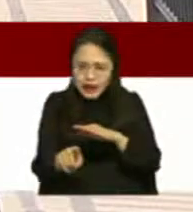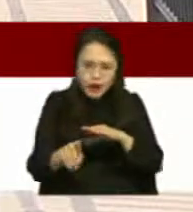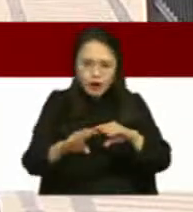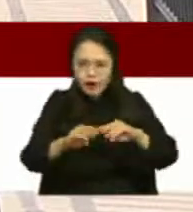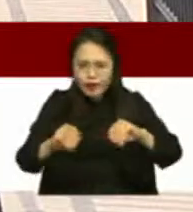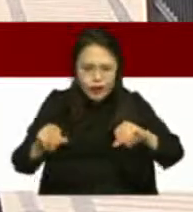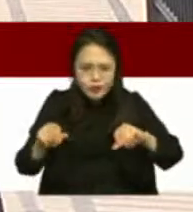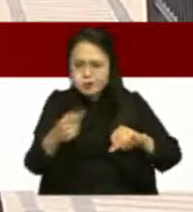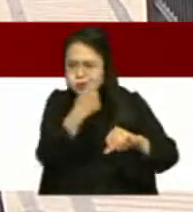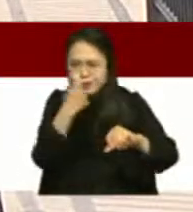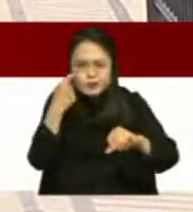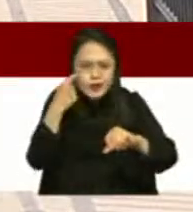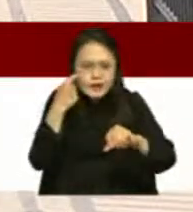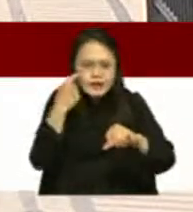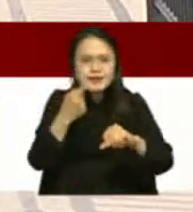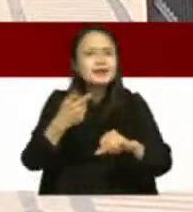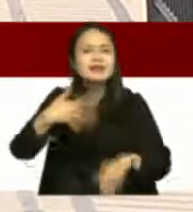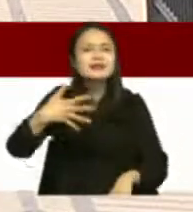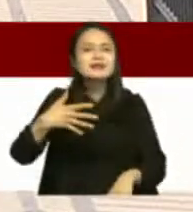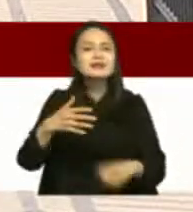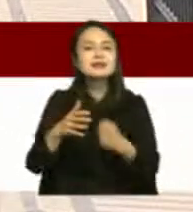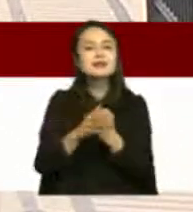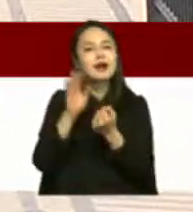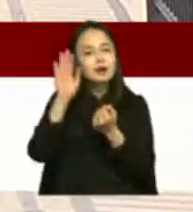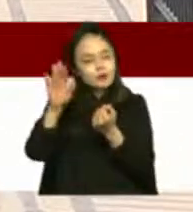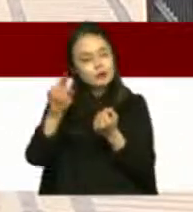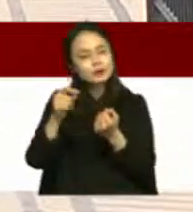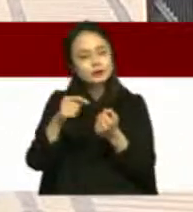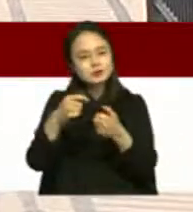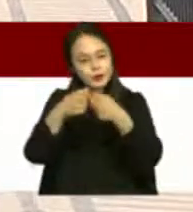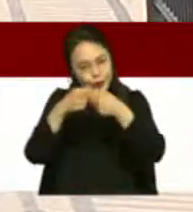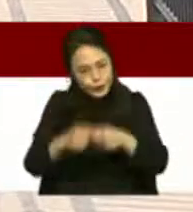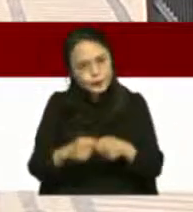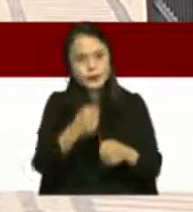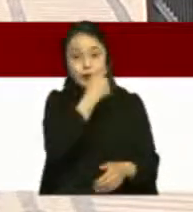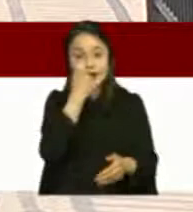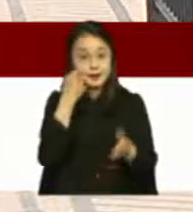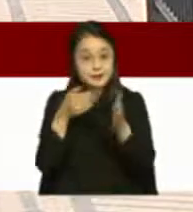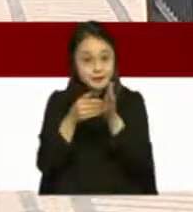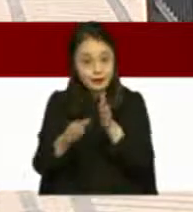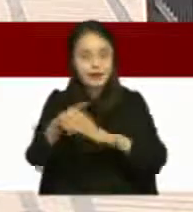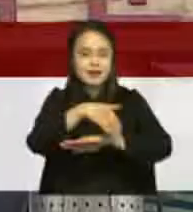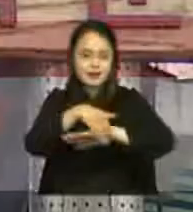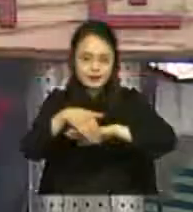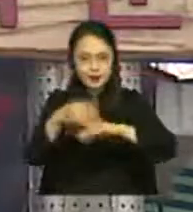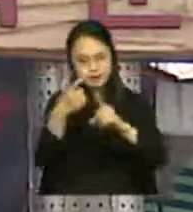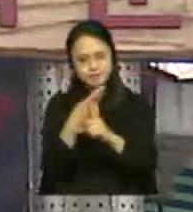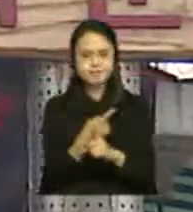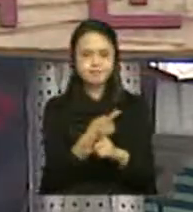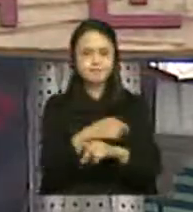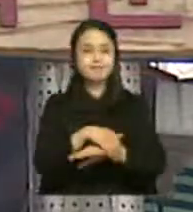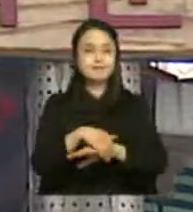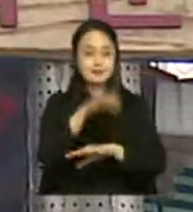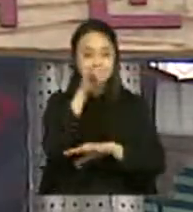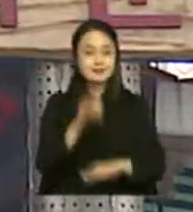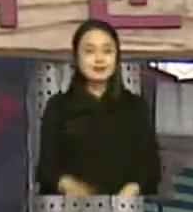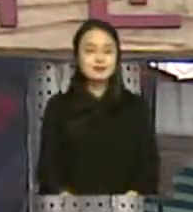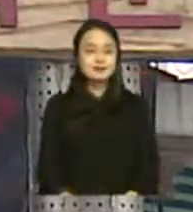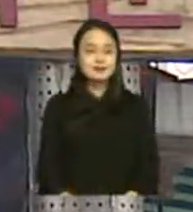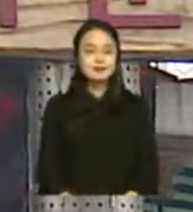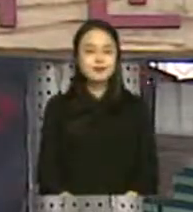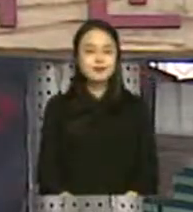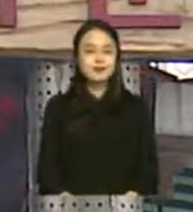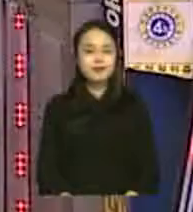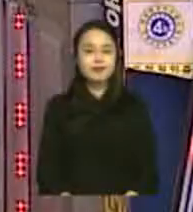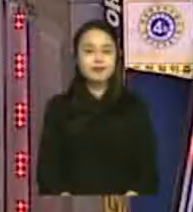대비 이런 시설이기 때문에 한번 설계를 통해서 한번 다시 한번 검토할 사항입니다. 현재 계획대로라면